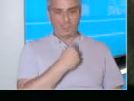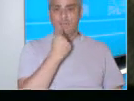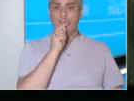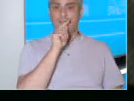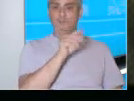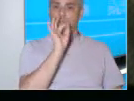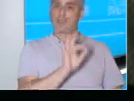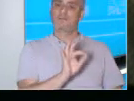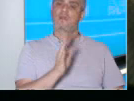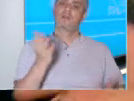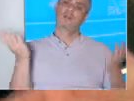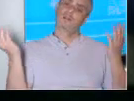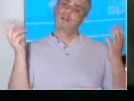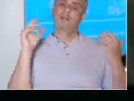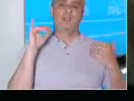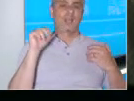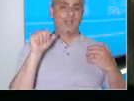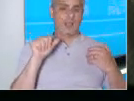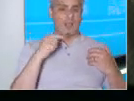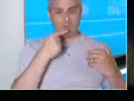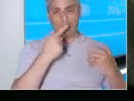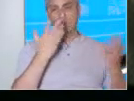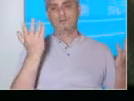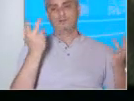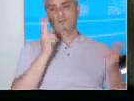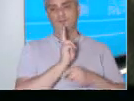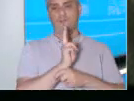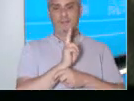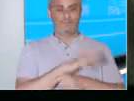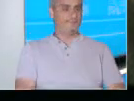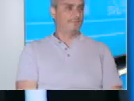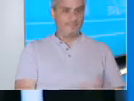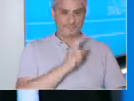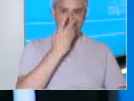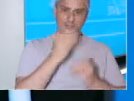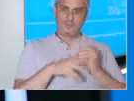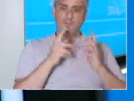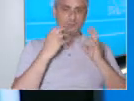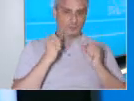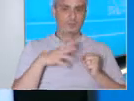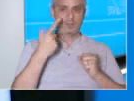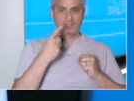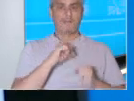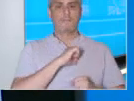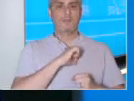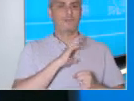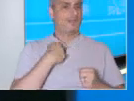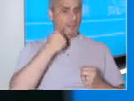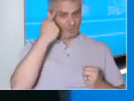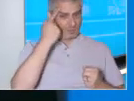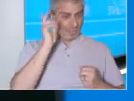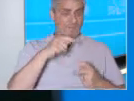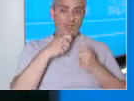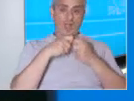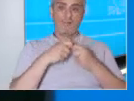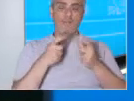שזה העוול. יאיר גולן, כמו יאיר גולן, כמו השמאל, סילפו את הדברים. אני חושב באוזניה שצריך לסיים, מה שבטוח יהיה איתך פה מעניין, איך אני יודע, כי אפילו